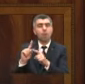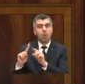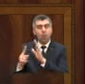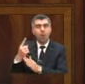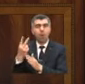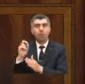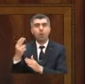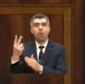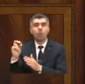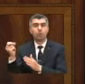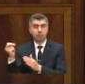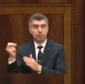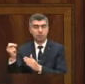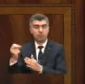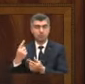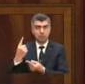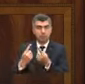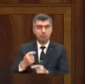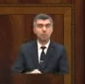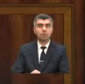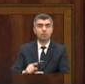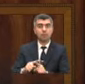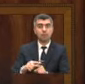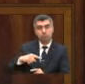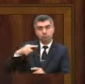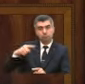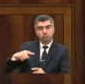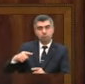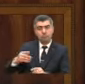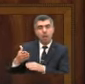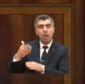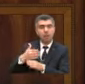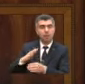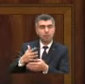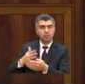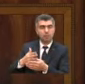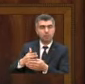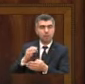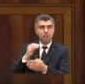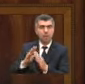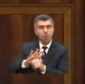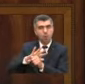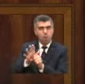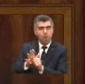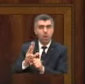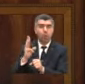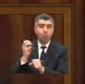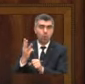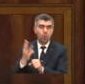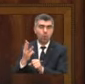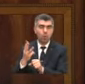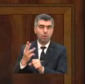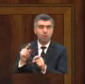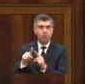سنة 2020، بعضها ما تحسنش، باقي ما وصلناش 2020 لأن قبيل الجائحة هذيك ثلاث شهور الأولى، ولكن